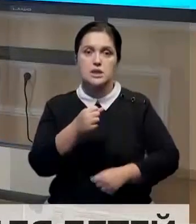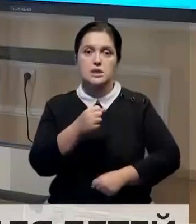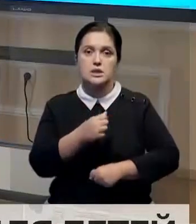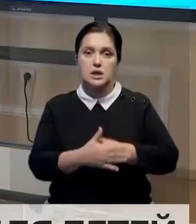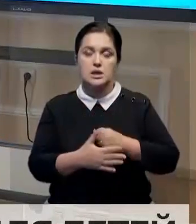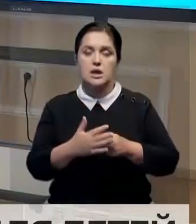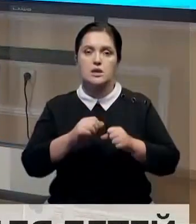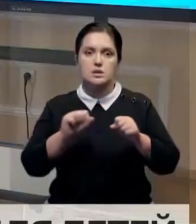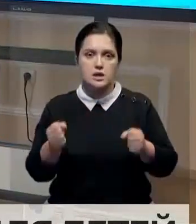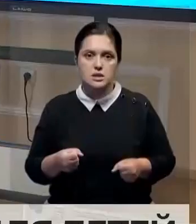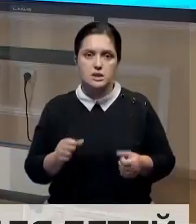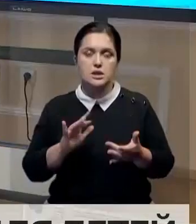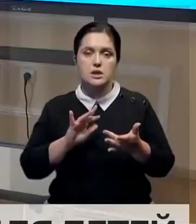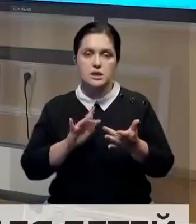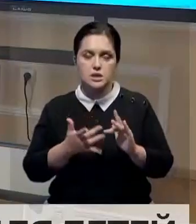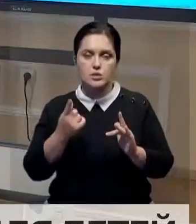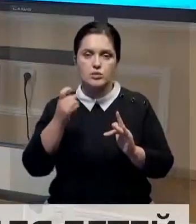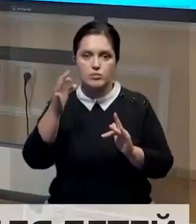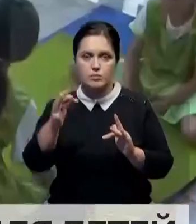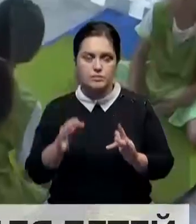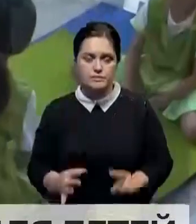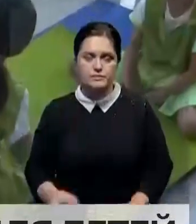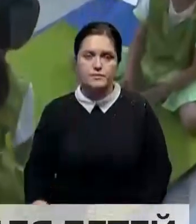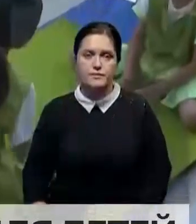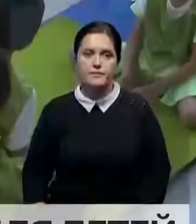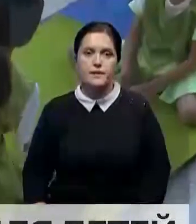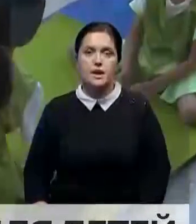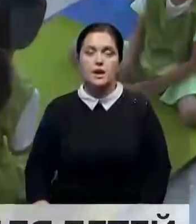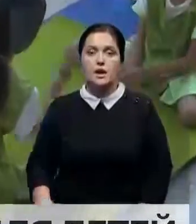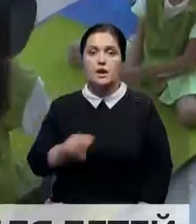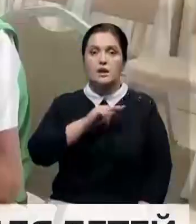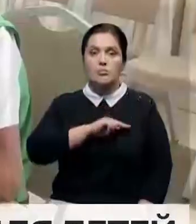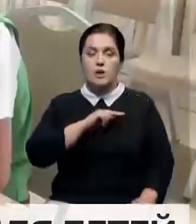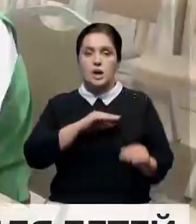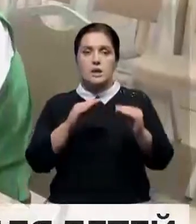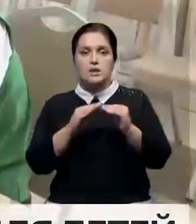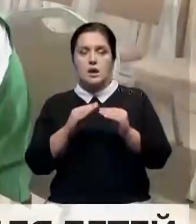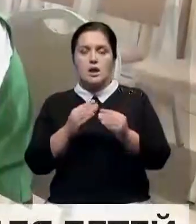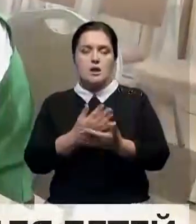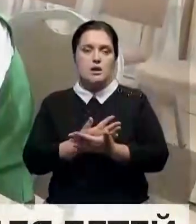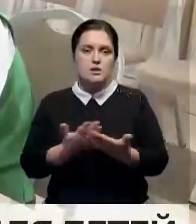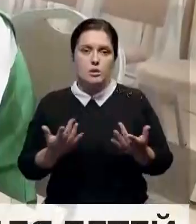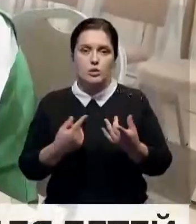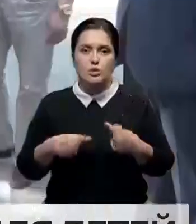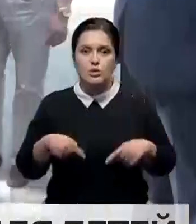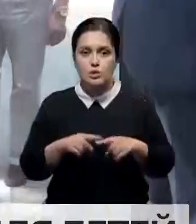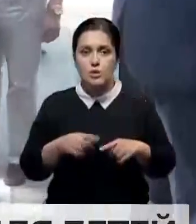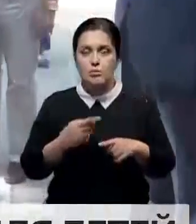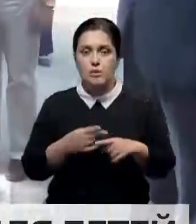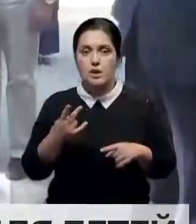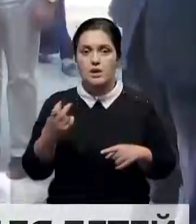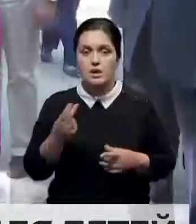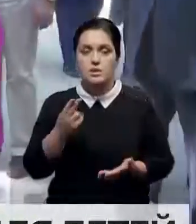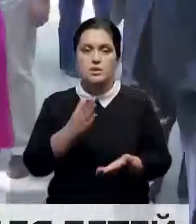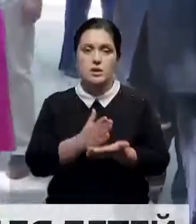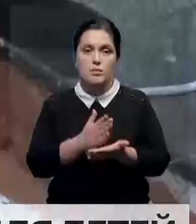охвачен высокоскоростным интернетом на 100%. В образовательном центре работают 10 различных кружков. Половина из них ведется в национальном